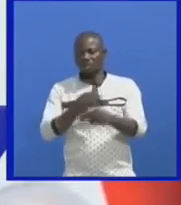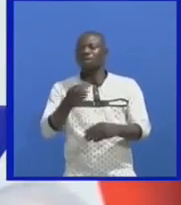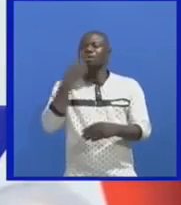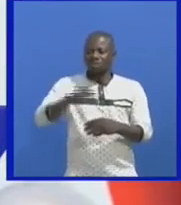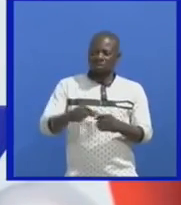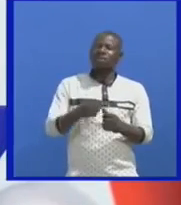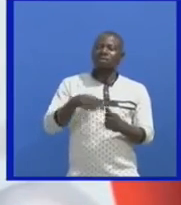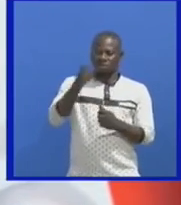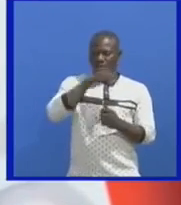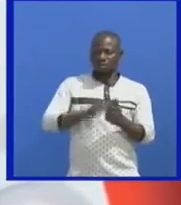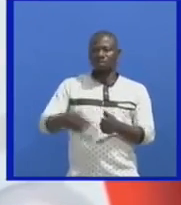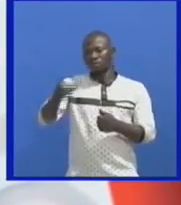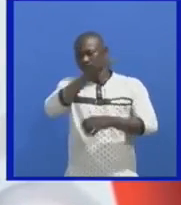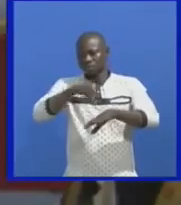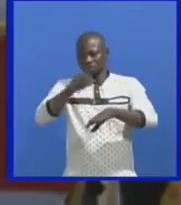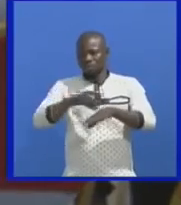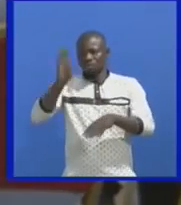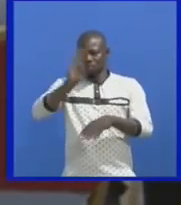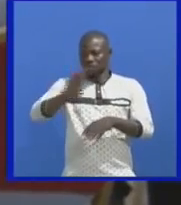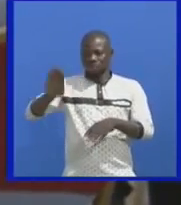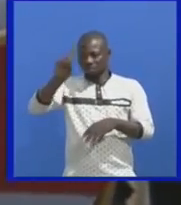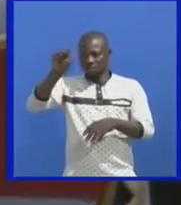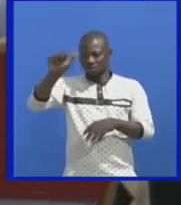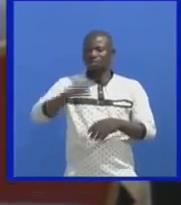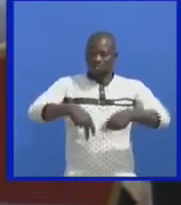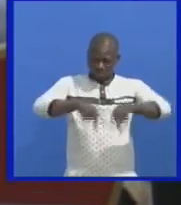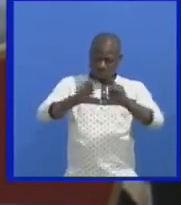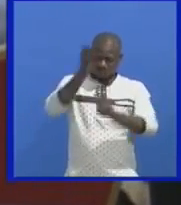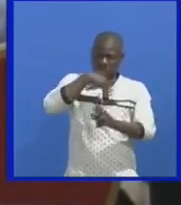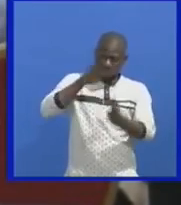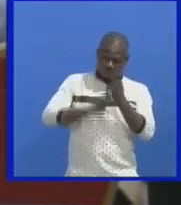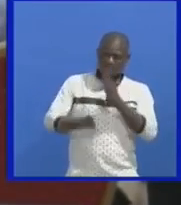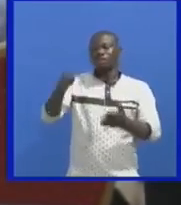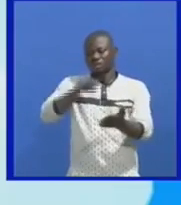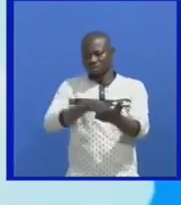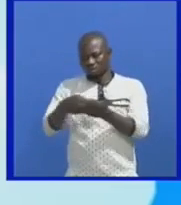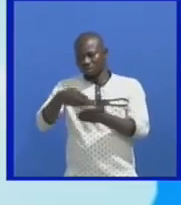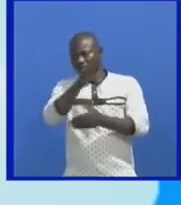du BBDA permettra de réduire cette faiblesse de la culture du droit d'auteur.